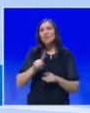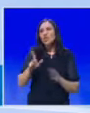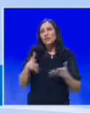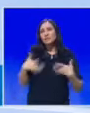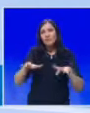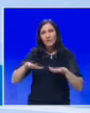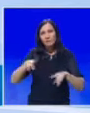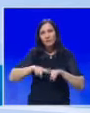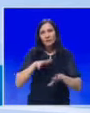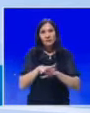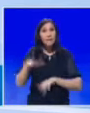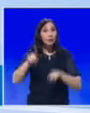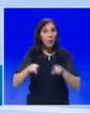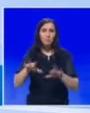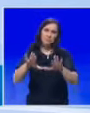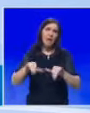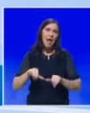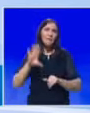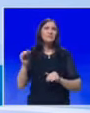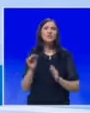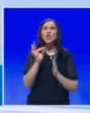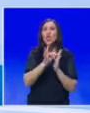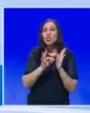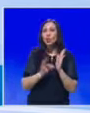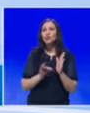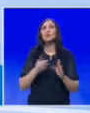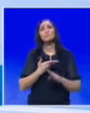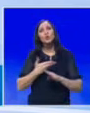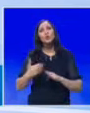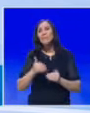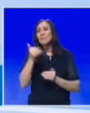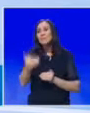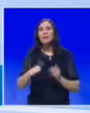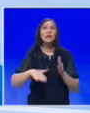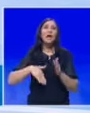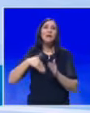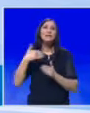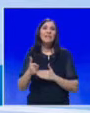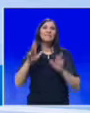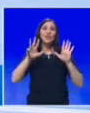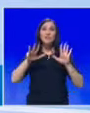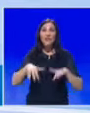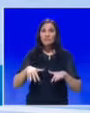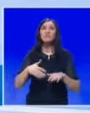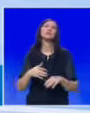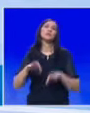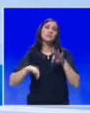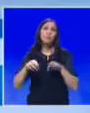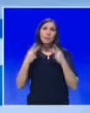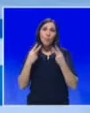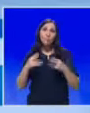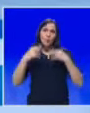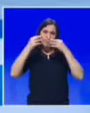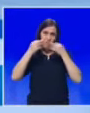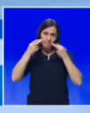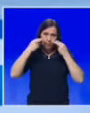в регулаторите, приемаме всички точки и продължаваме напред следващите 9 месеца да изберем публично и прозрачно регулаторите. А вие какво